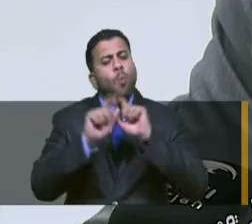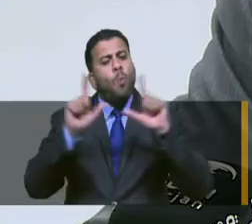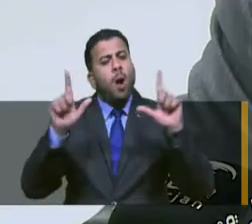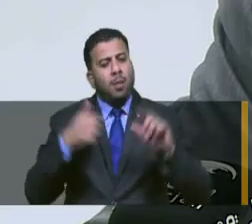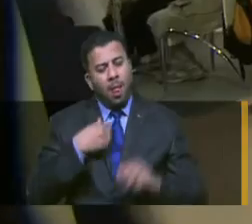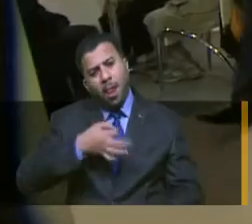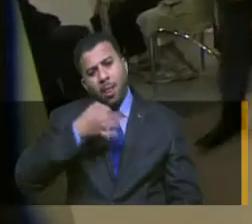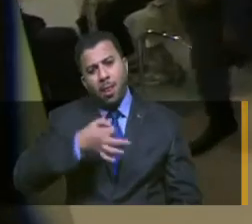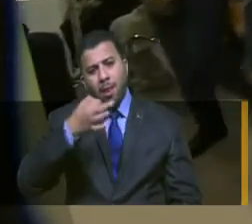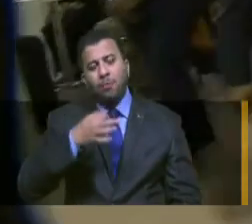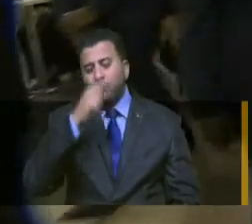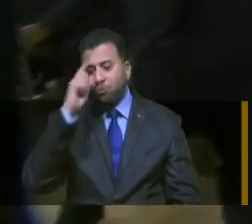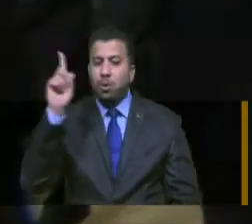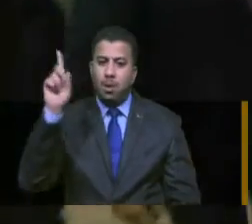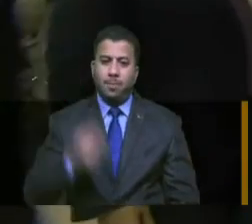إن شاء الله.